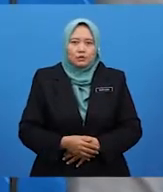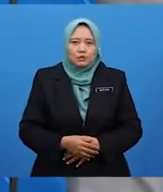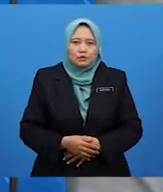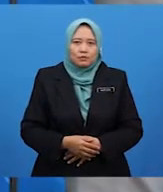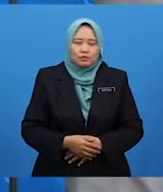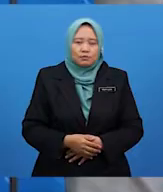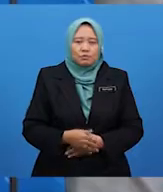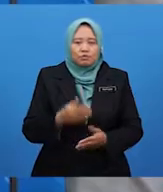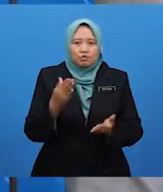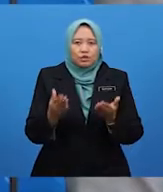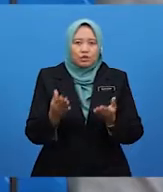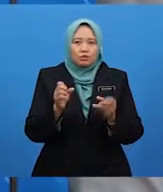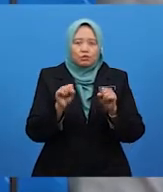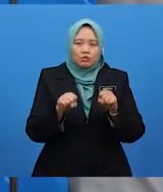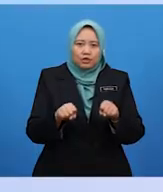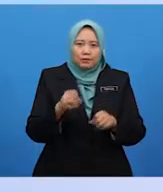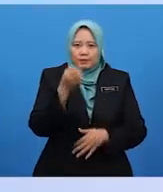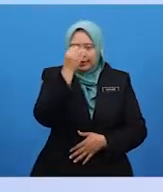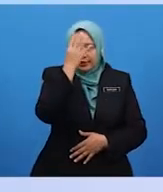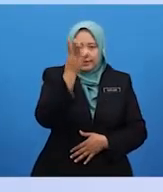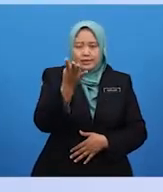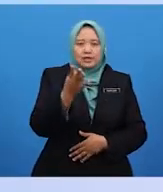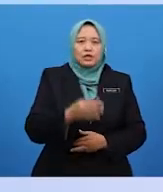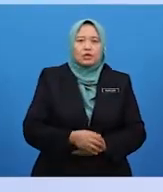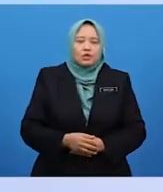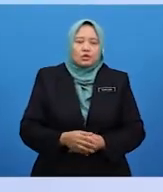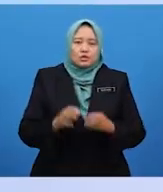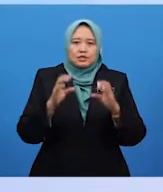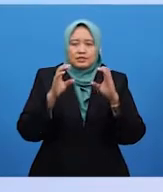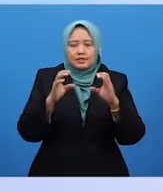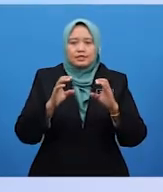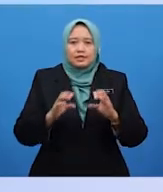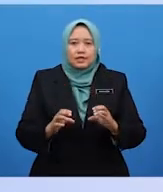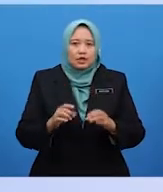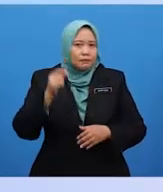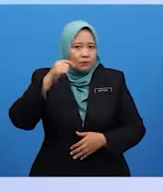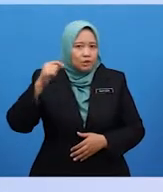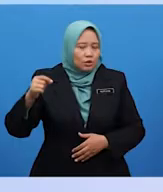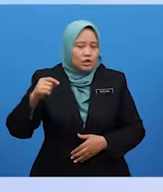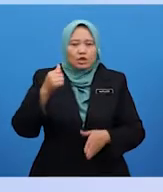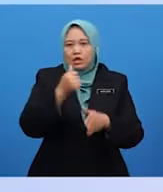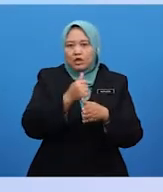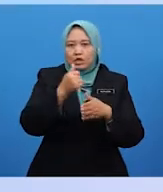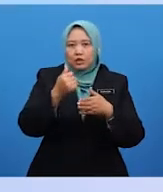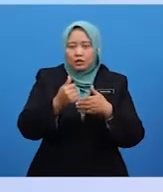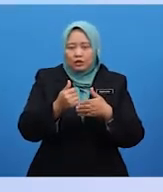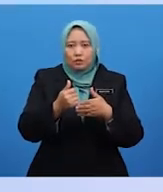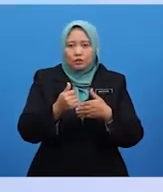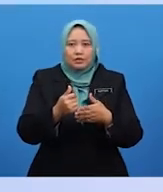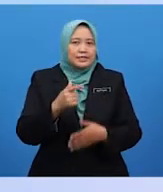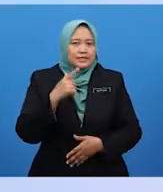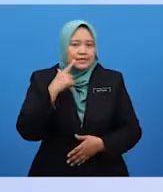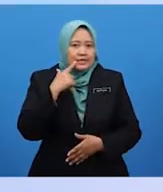secara bertulis atau secara lisan. Proses penghayatan melalui beberapa tahap, iaitu pengamatan,